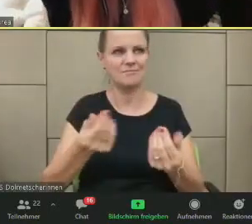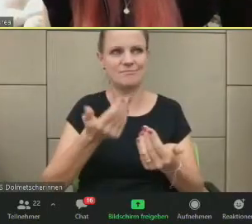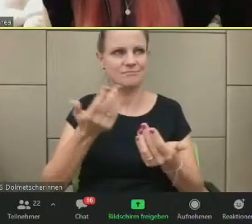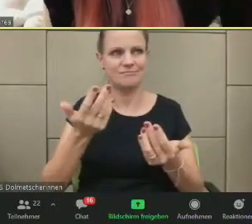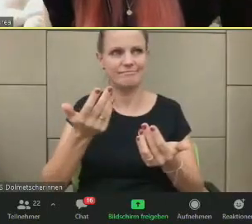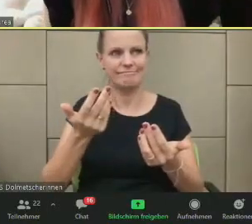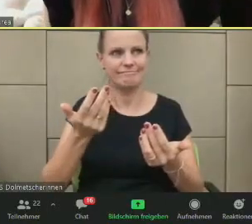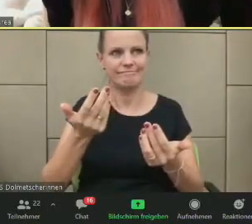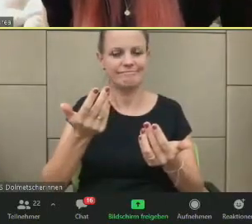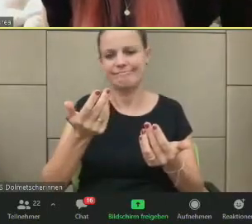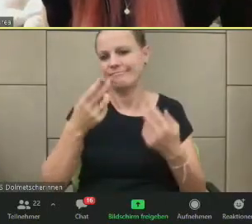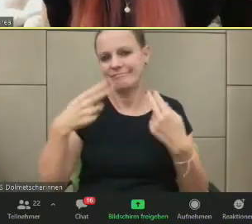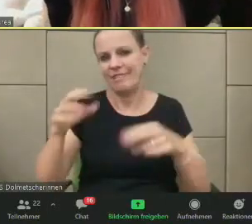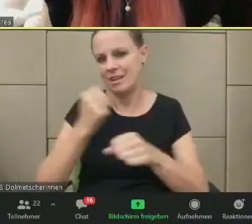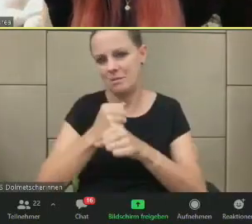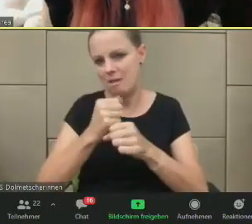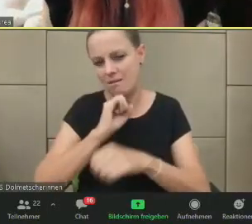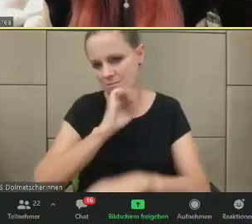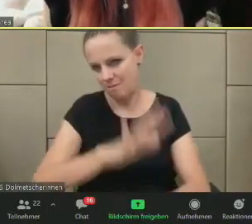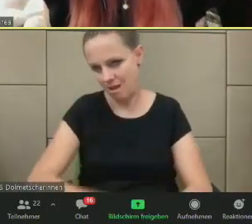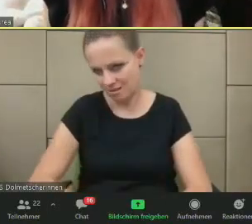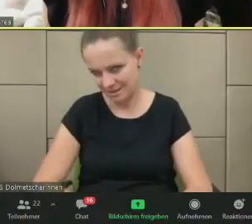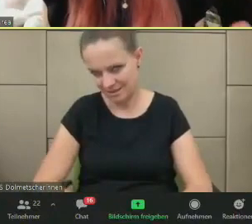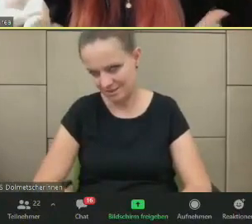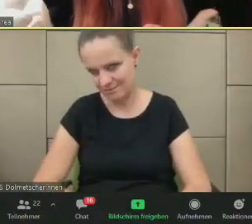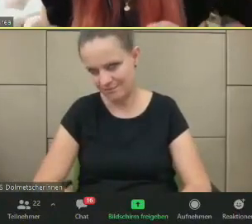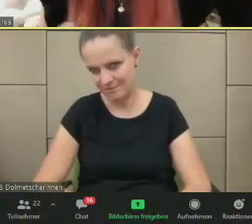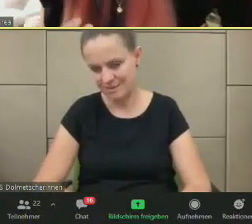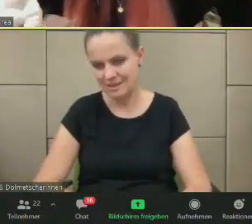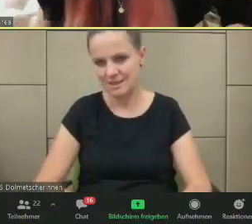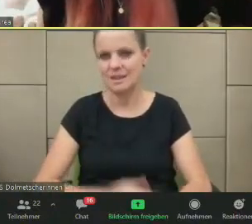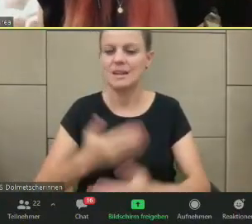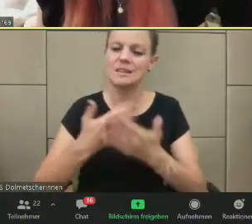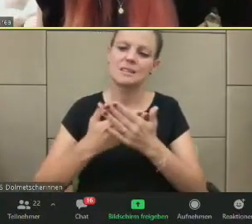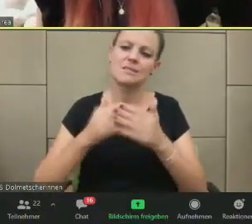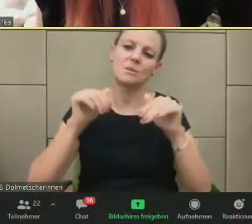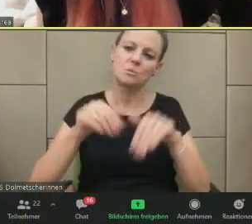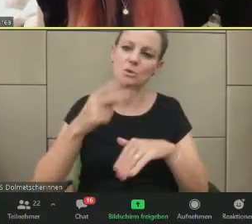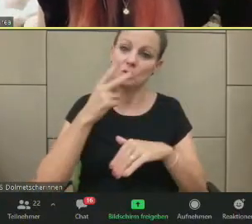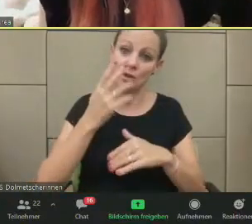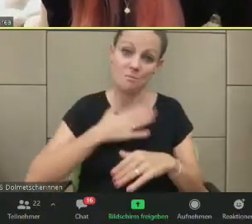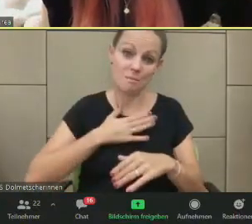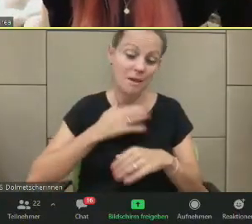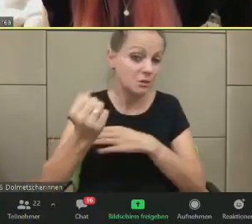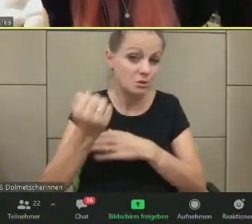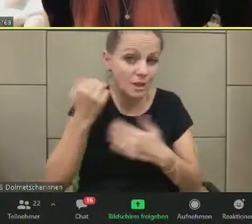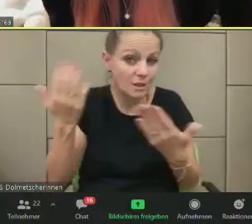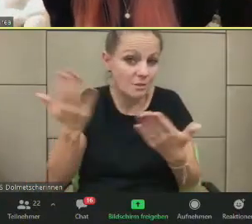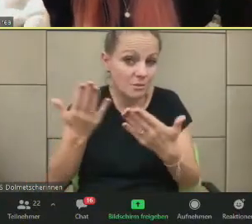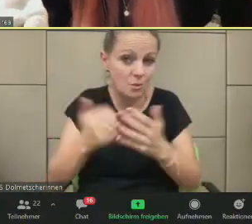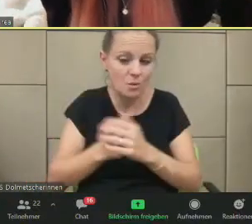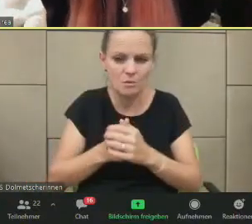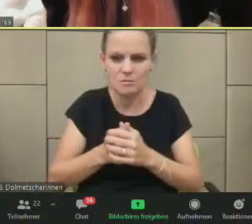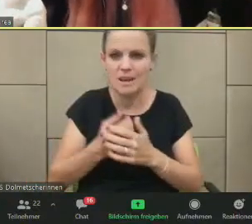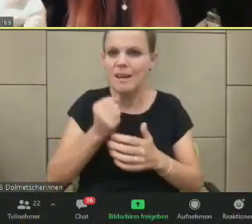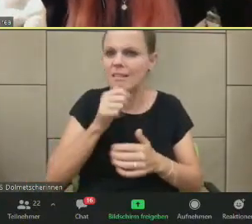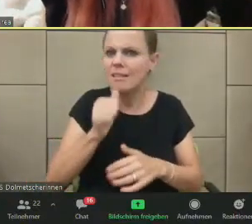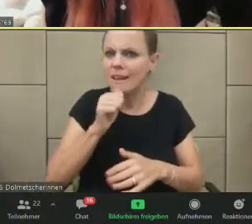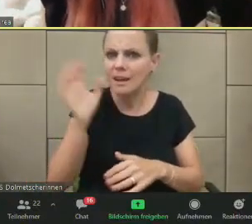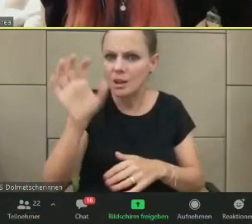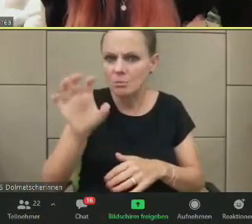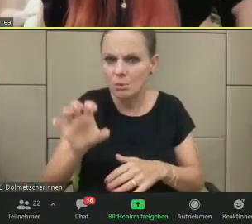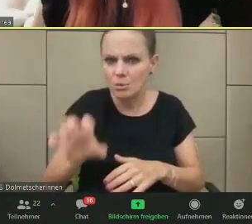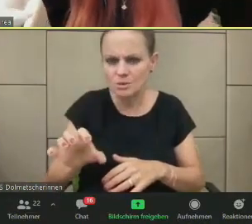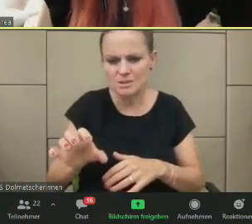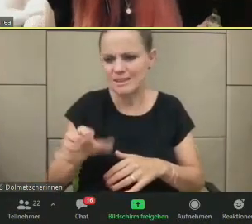mehr weitermachen wollen. Also einfach schauen, wo liegen meine Stärken, und man muss auch nicht jeden Tag posten. Ein,